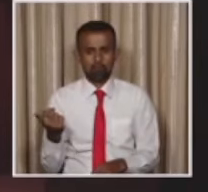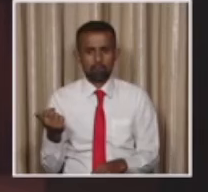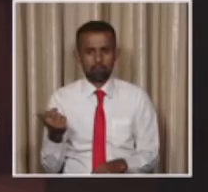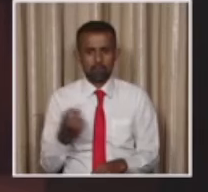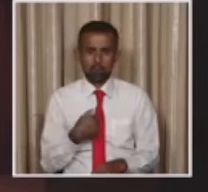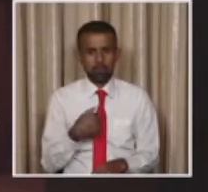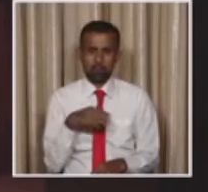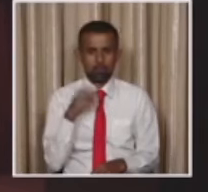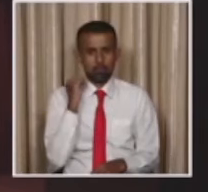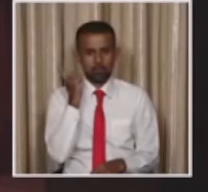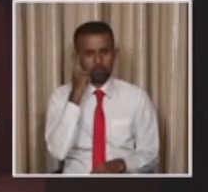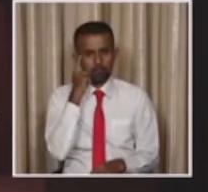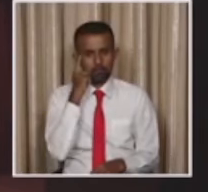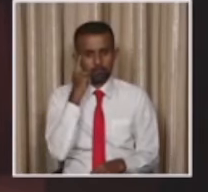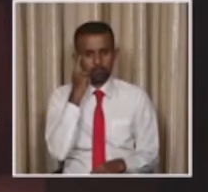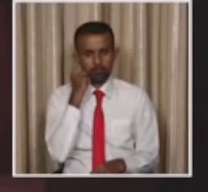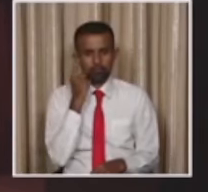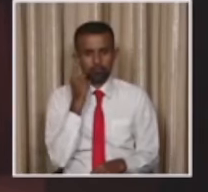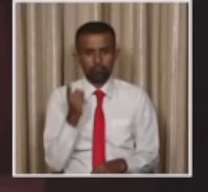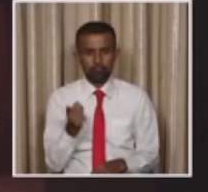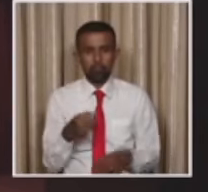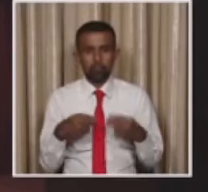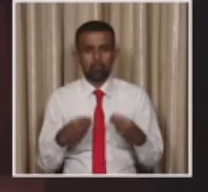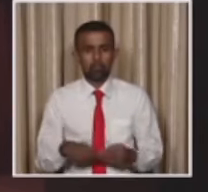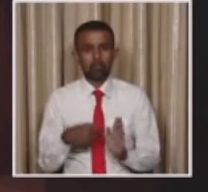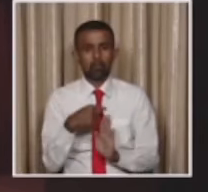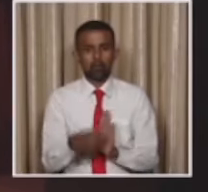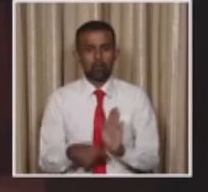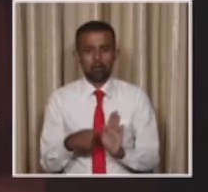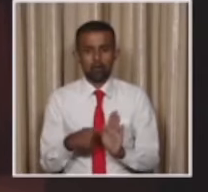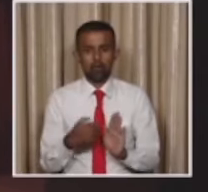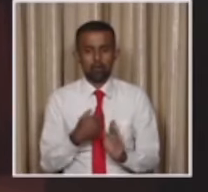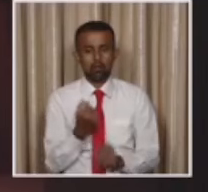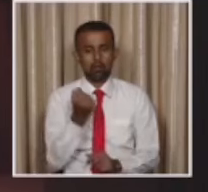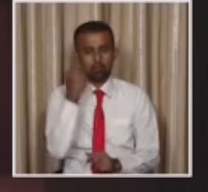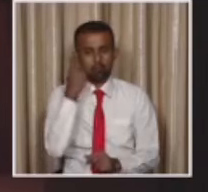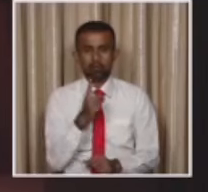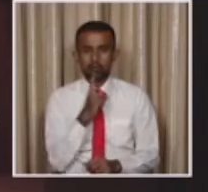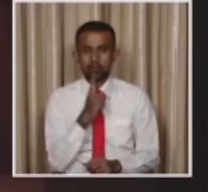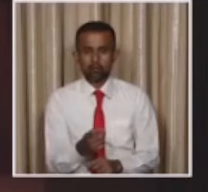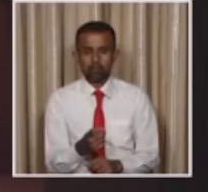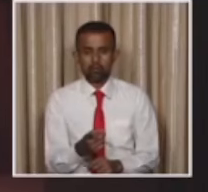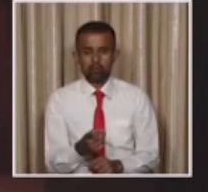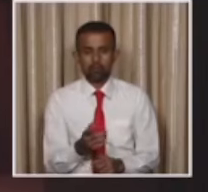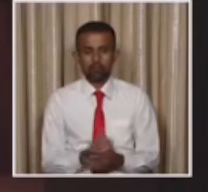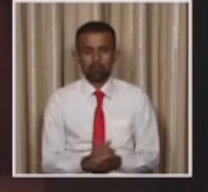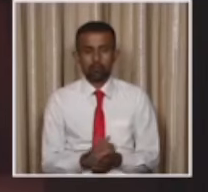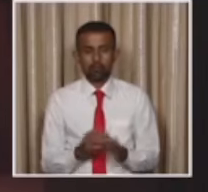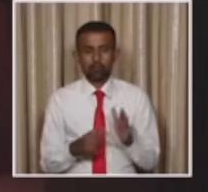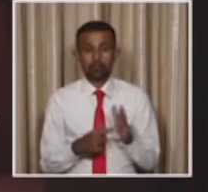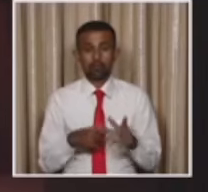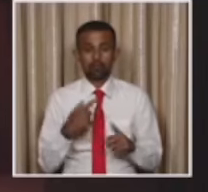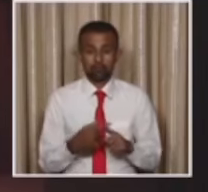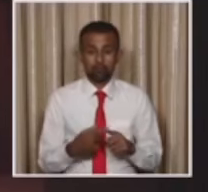අපි පිළිගන්නවා. ඉතින් ඇත්ත වශයෙන්ම මේ බංකොලොත් රටේ අපේ යෝජනාව මේ බදු පිට